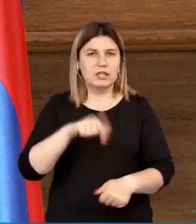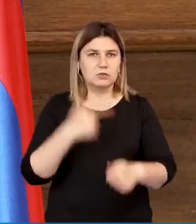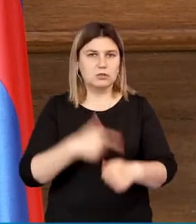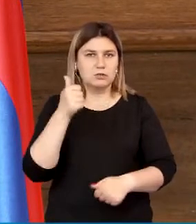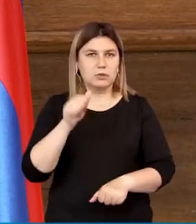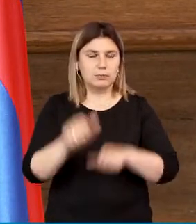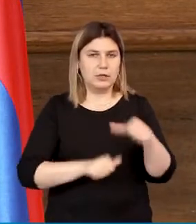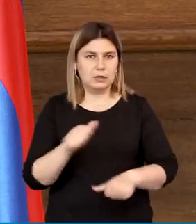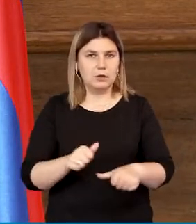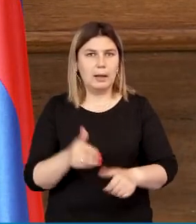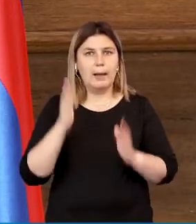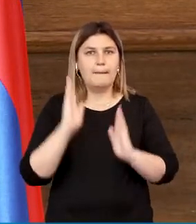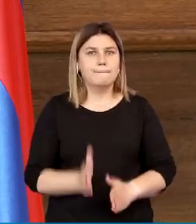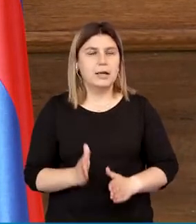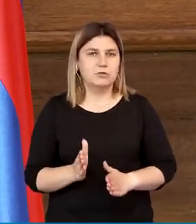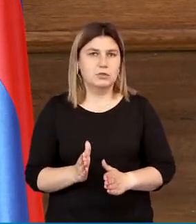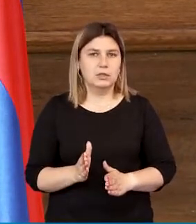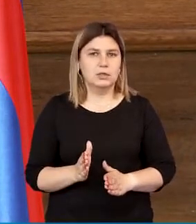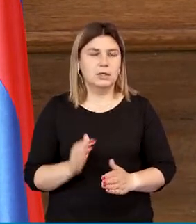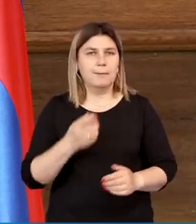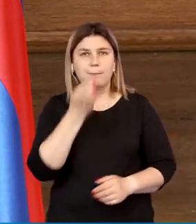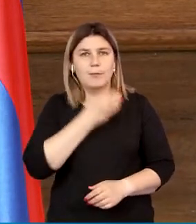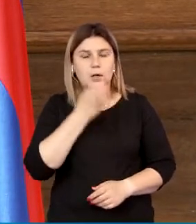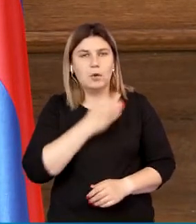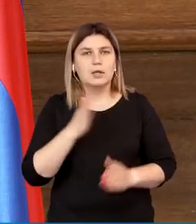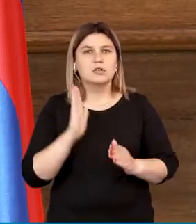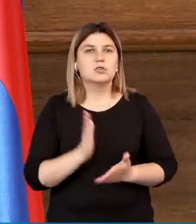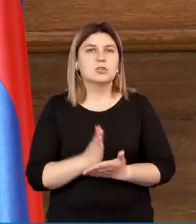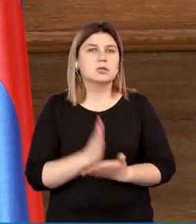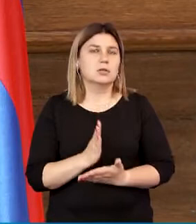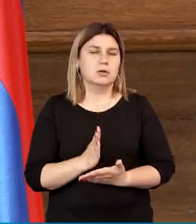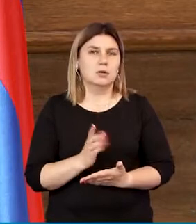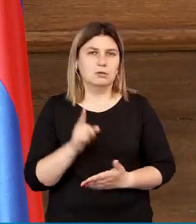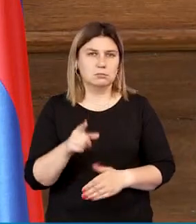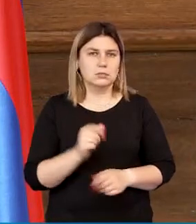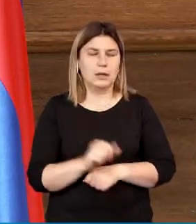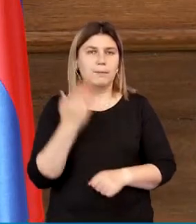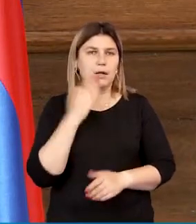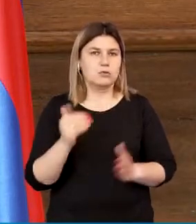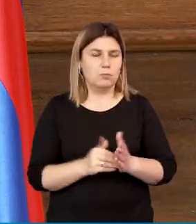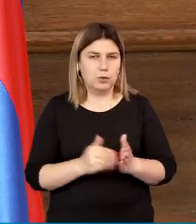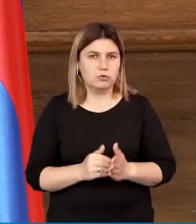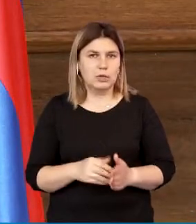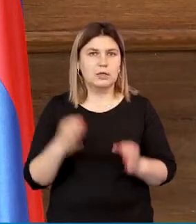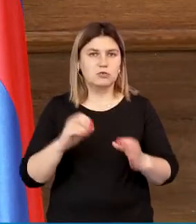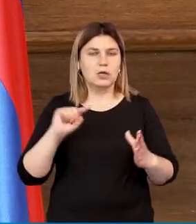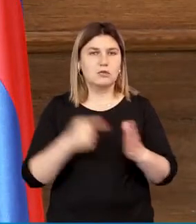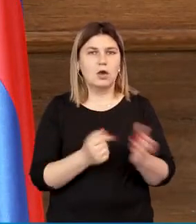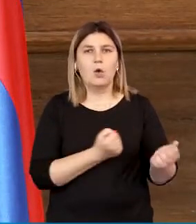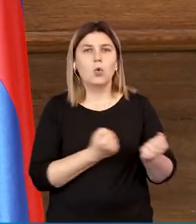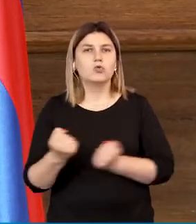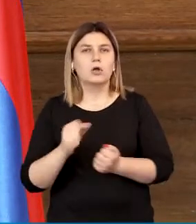roku będzie zapewne niewiele, będą to tylko te najbardziej niezbędne. Naszym celem dziś jest utrzymanie tego, co